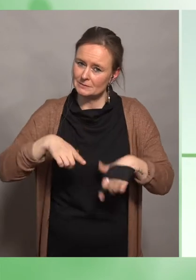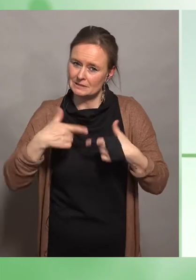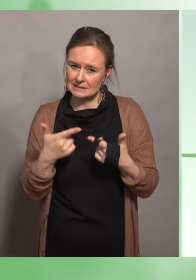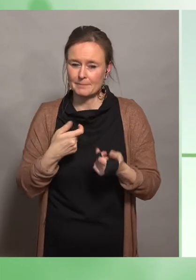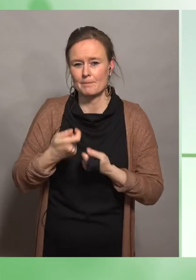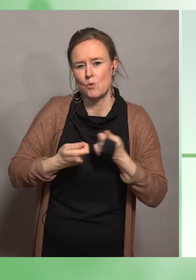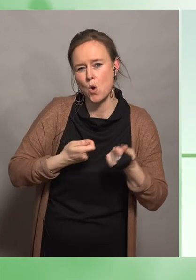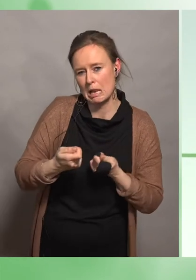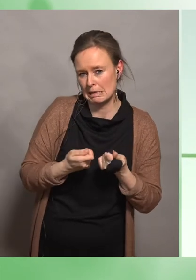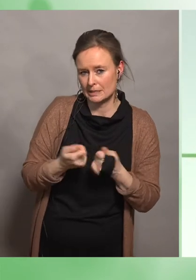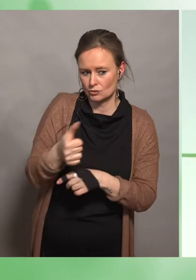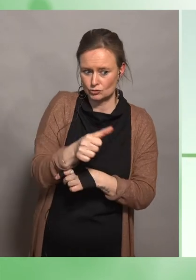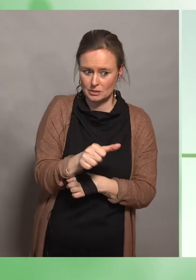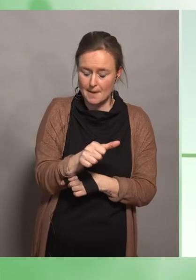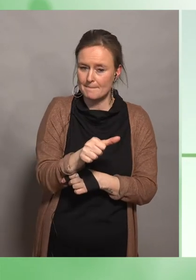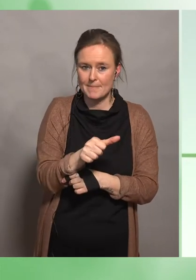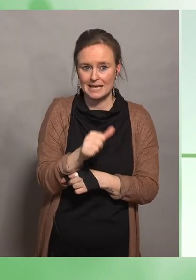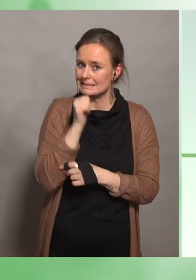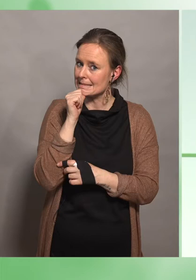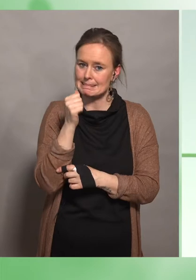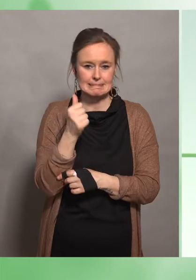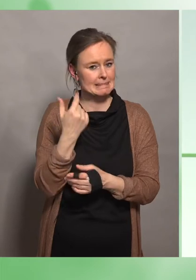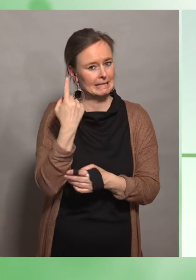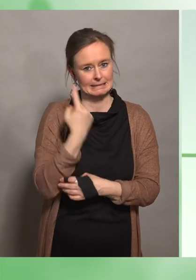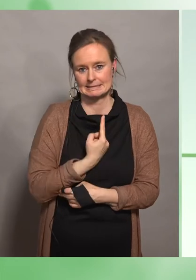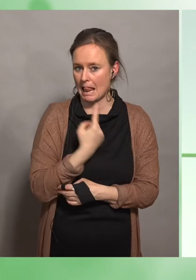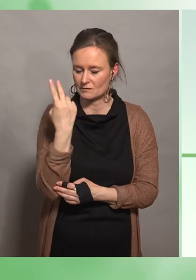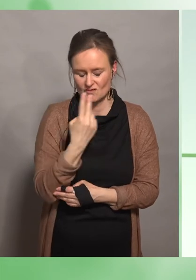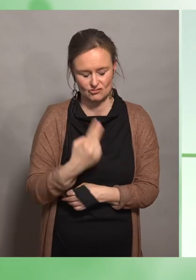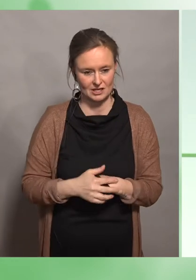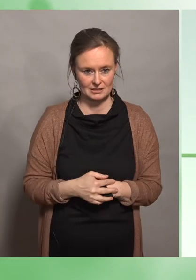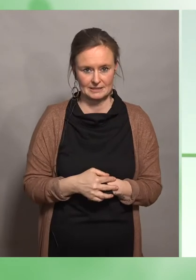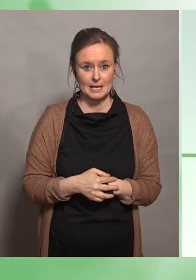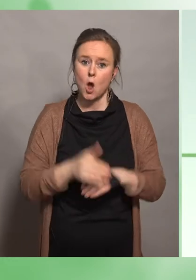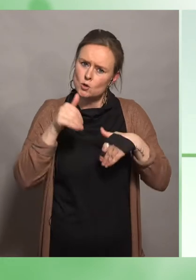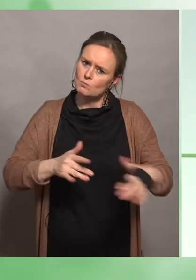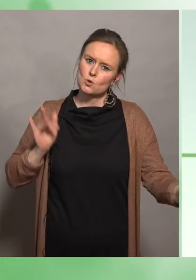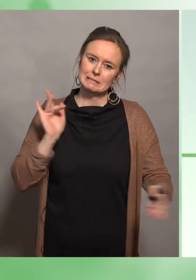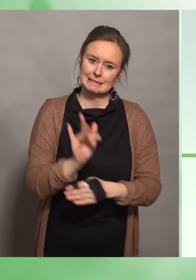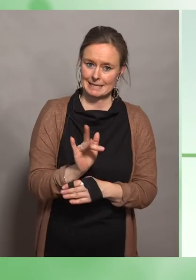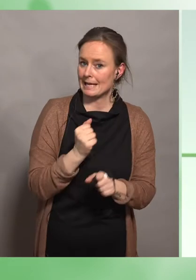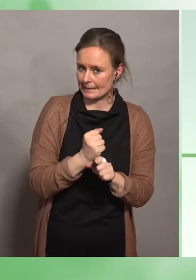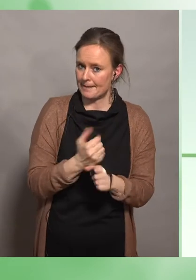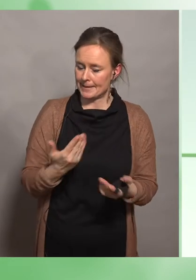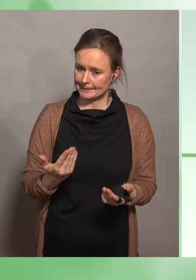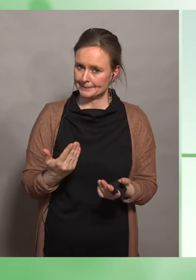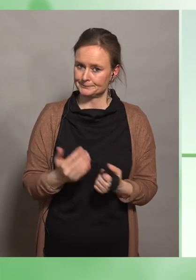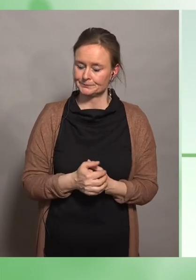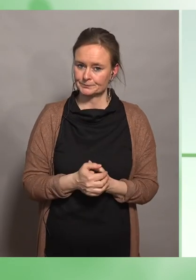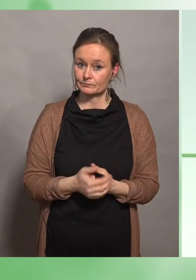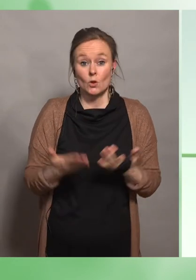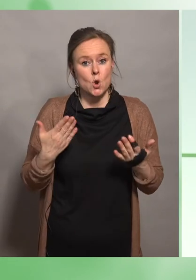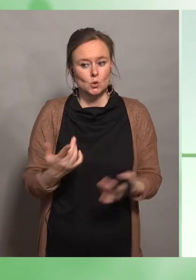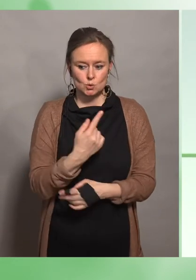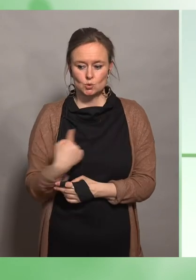nicht selbstverständlich sind, auch in Österreich nicht. Und da müssen wir etwas dagegen tun. Und so haben wir